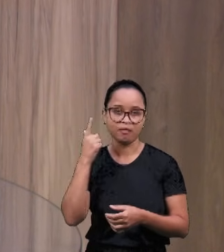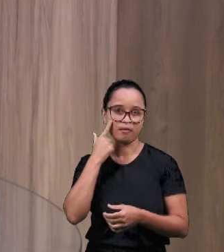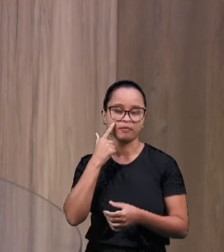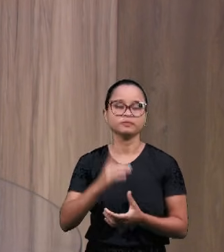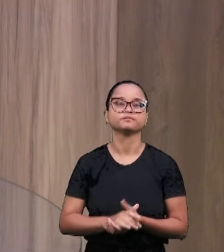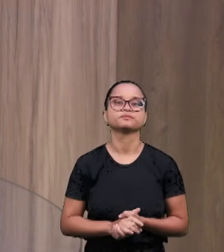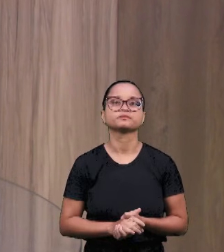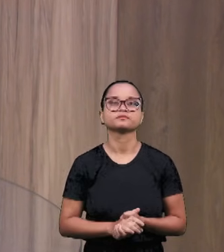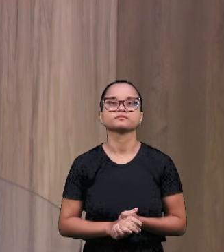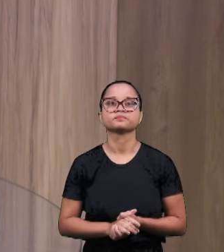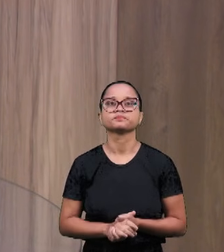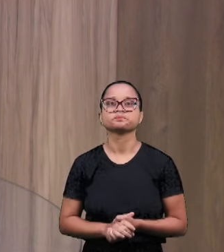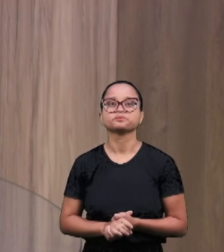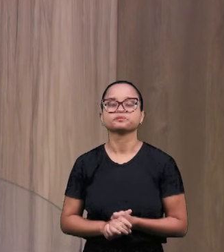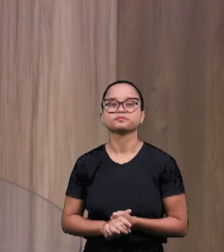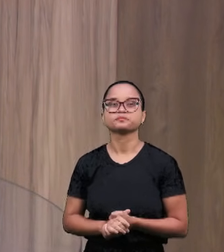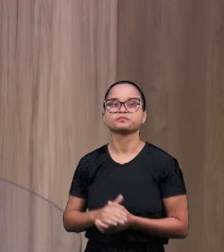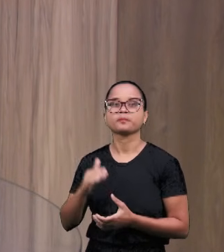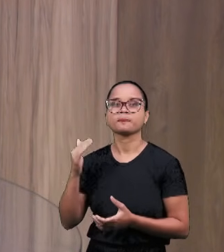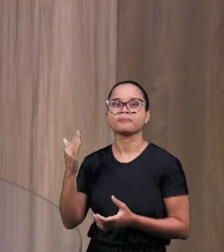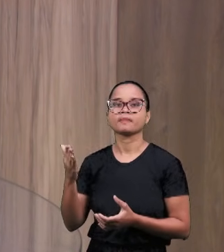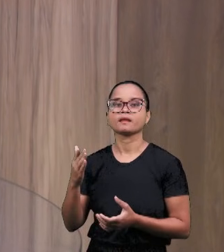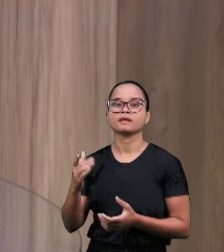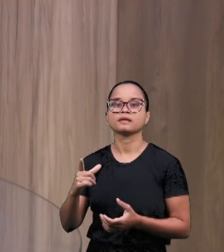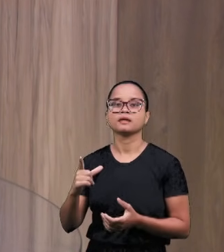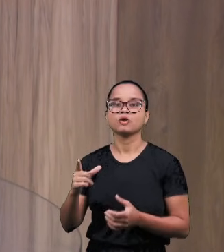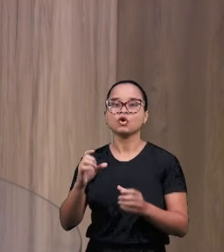Dans la demi-lune, nous allons jouer